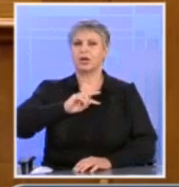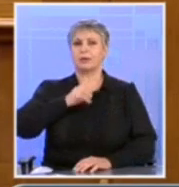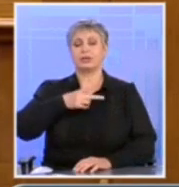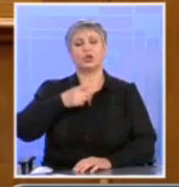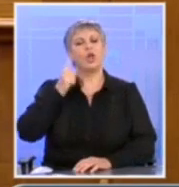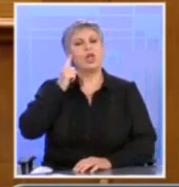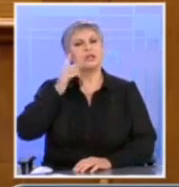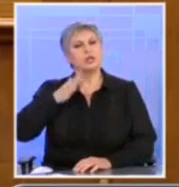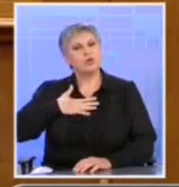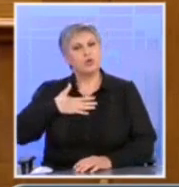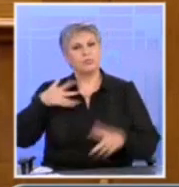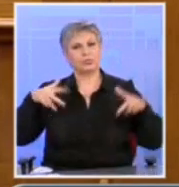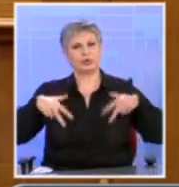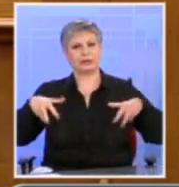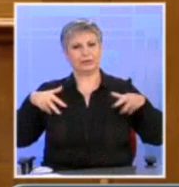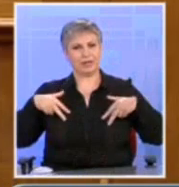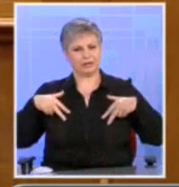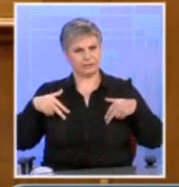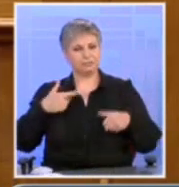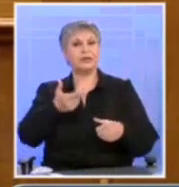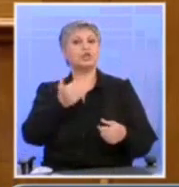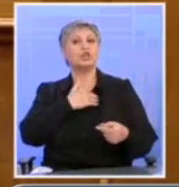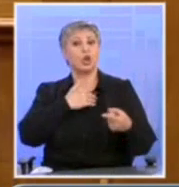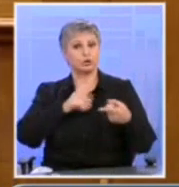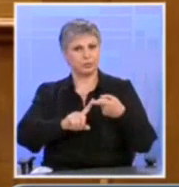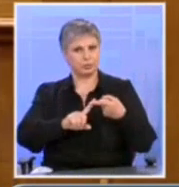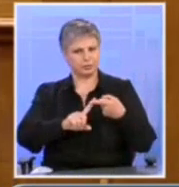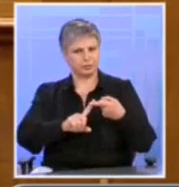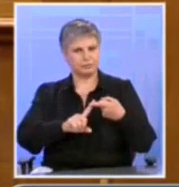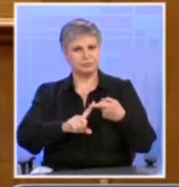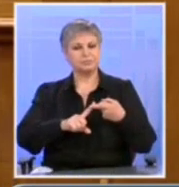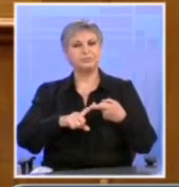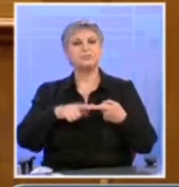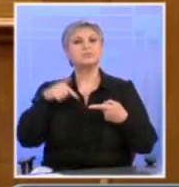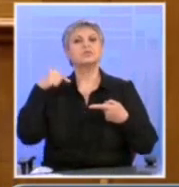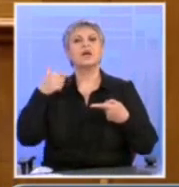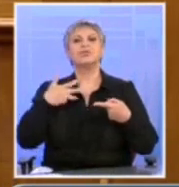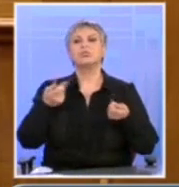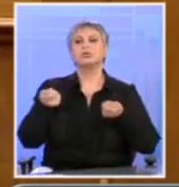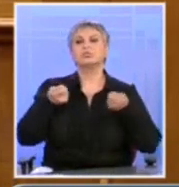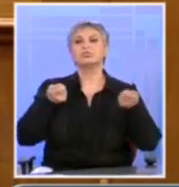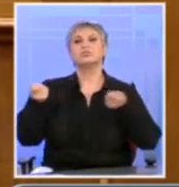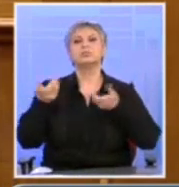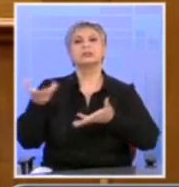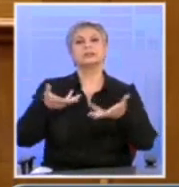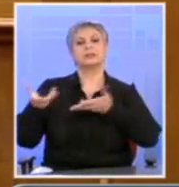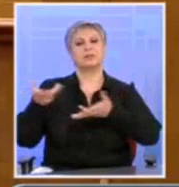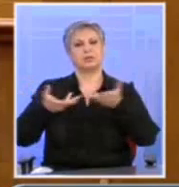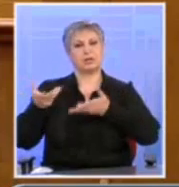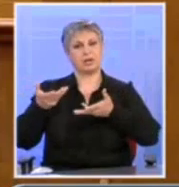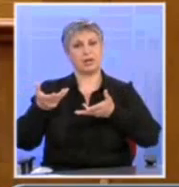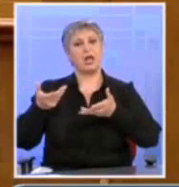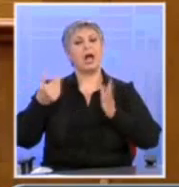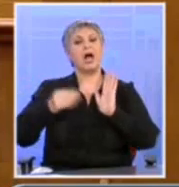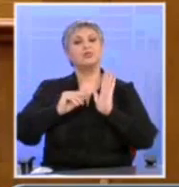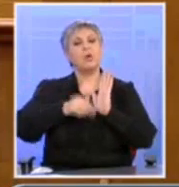μου και της κυβέρνησης. Με ρώτησε πρώτον πόσο διαφορά έχει και πόσο διαπραγματευτήκαμε το μνημόνιο που ήταν η